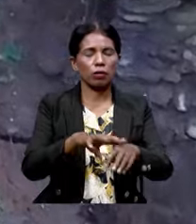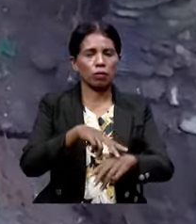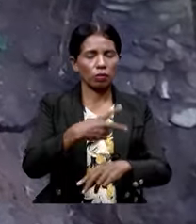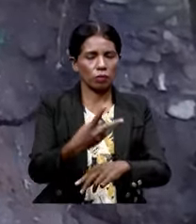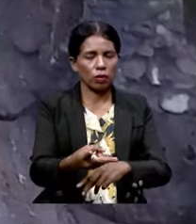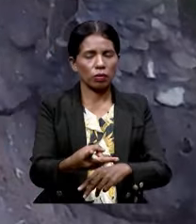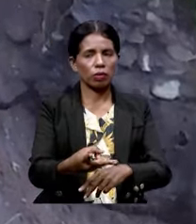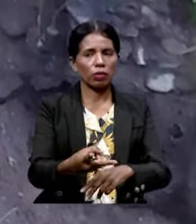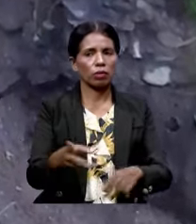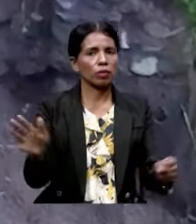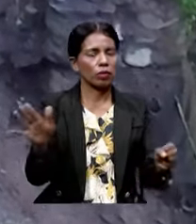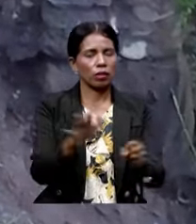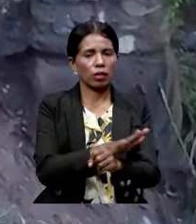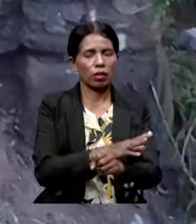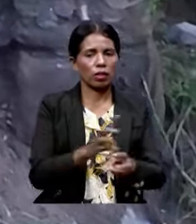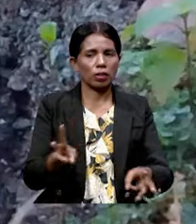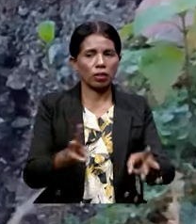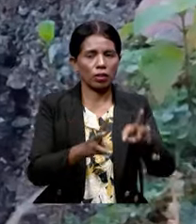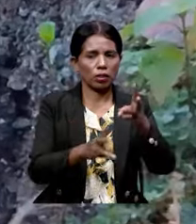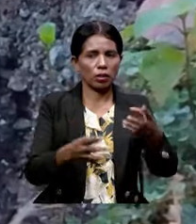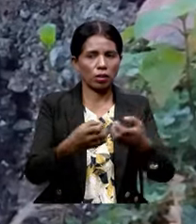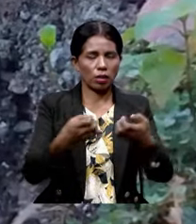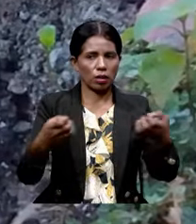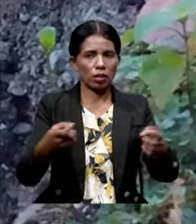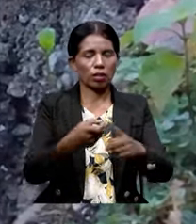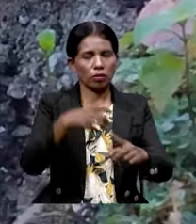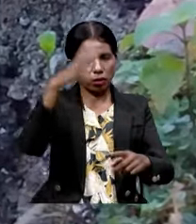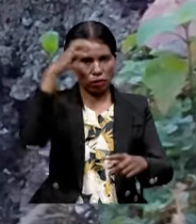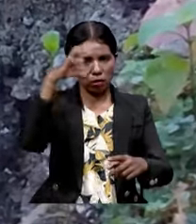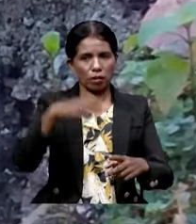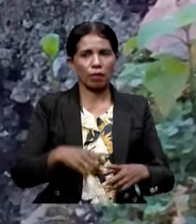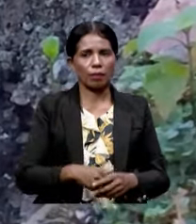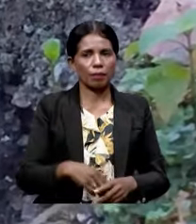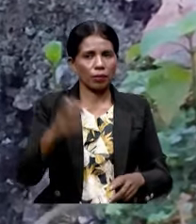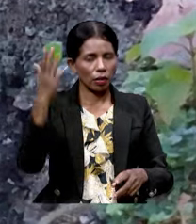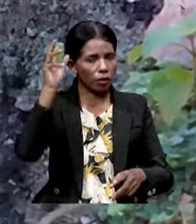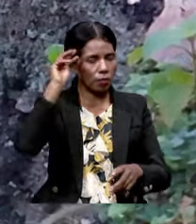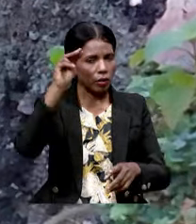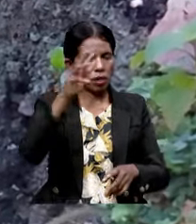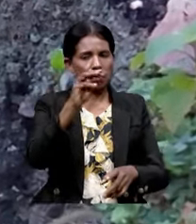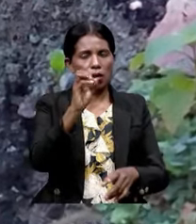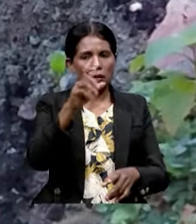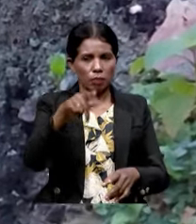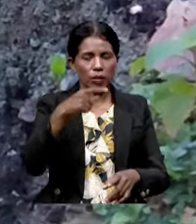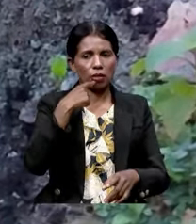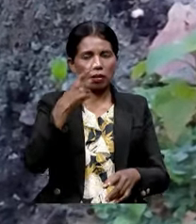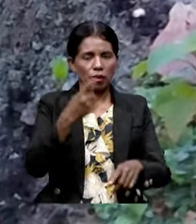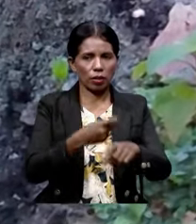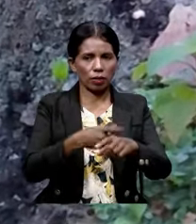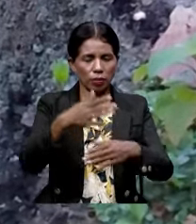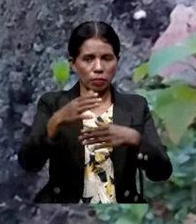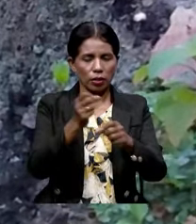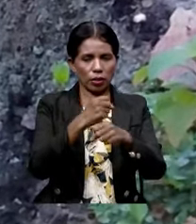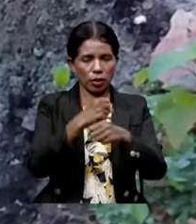monohotona oditaka estrada no estrada balung nakfera kauja usiudan. Antesne ministro obras publicas ateten tempu badak